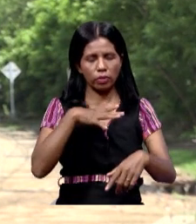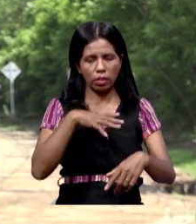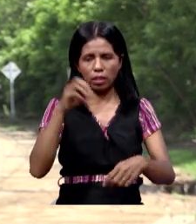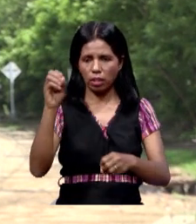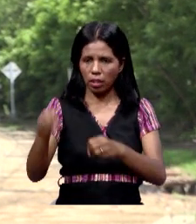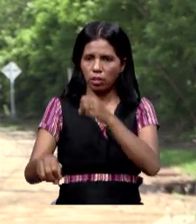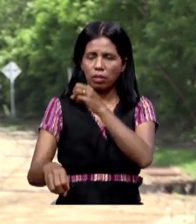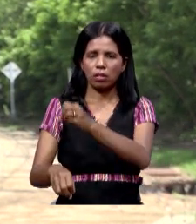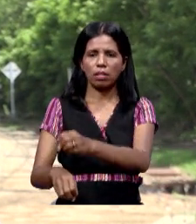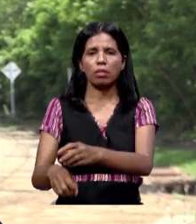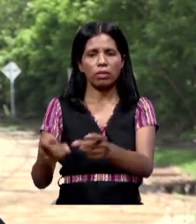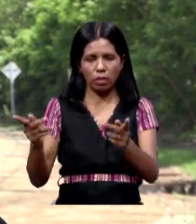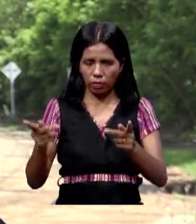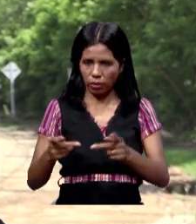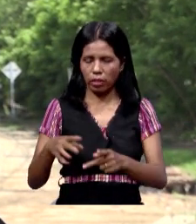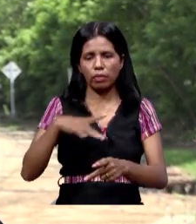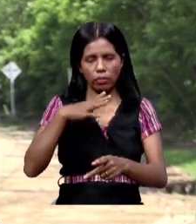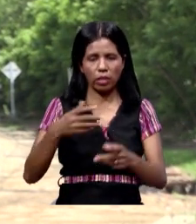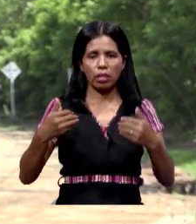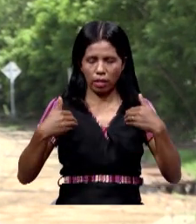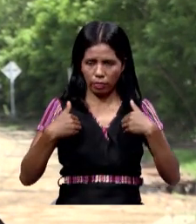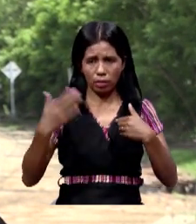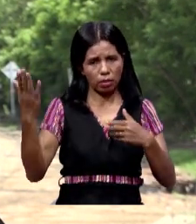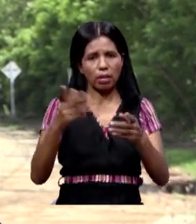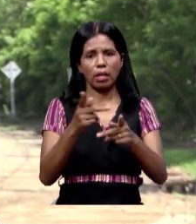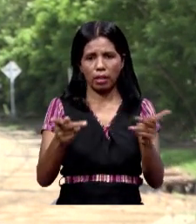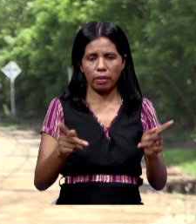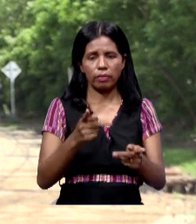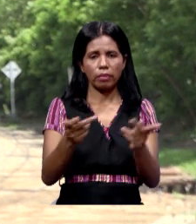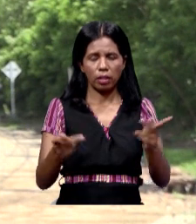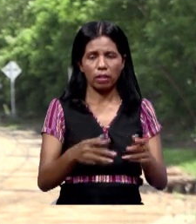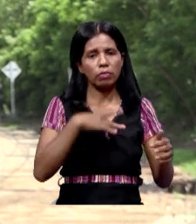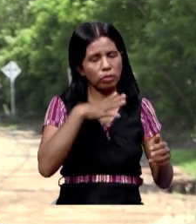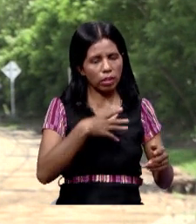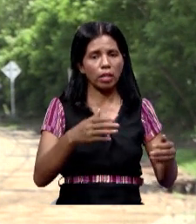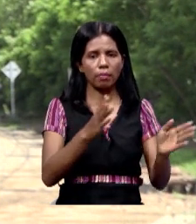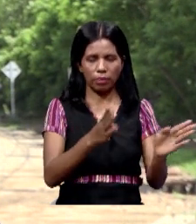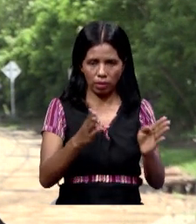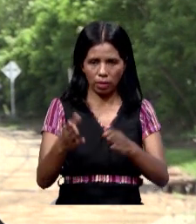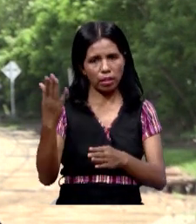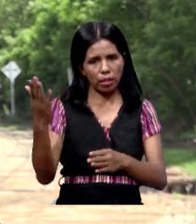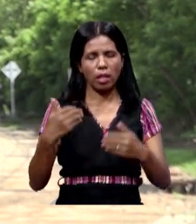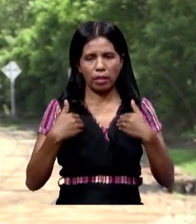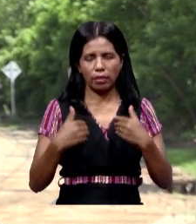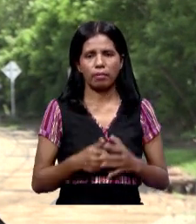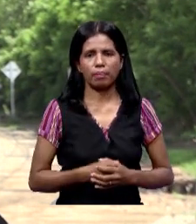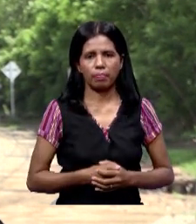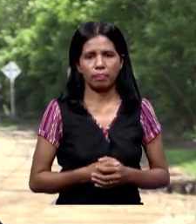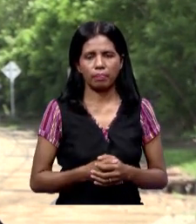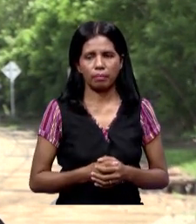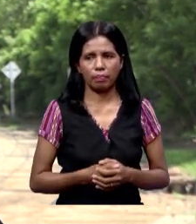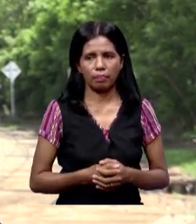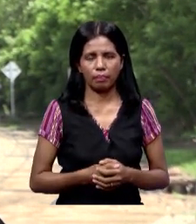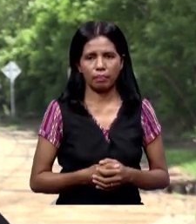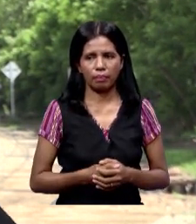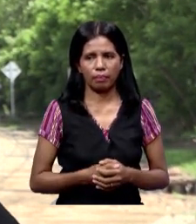bersoi. Lisu fatin kan, yang lepas kan, emak perparau na fatin sekolah mal lisu soi fair ni perparau tu na. Nanti bersoi ni itu na. Orang lahir